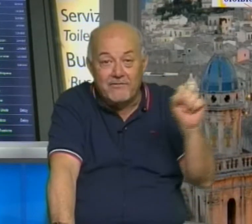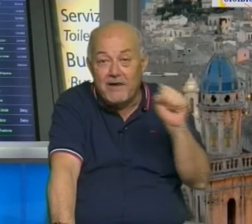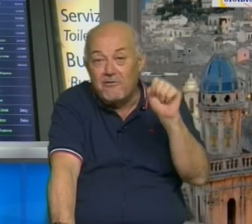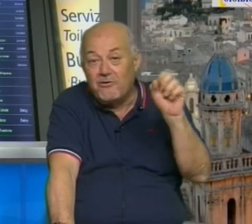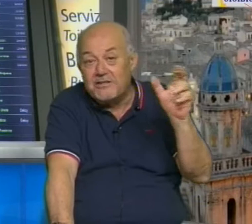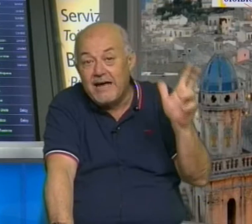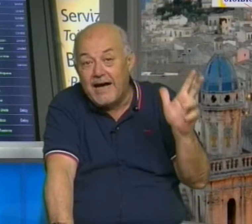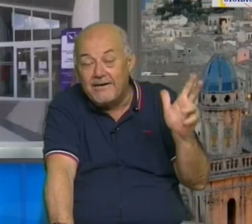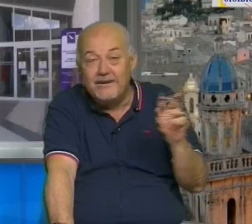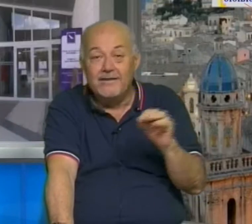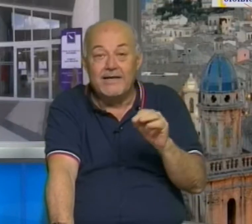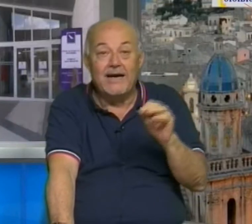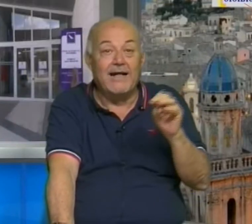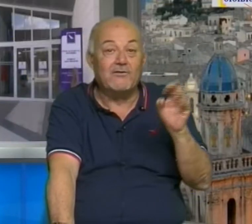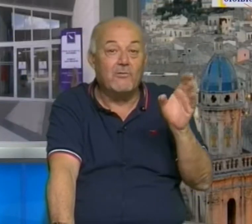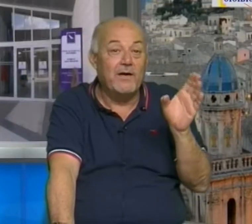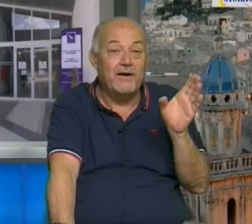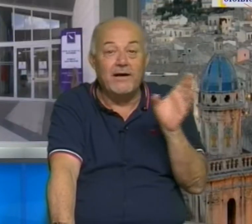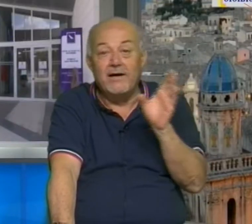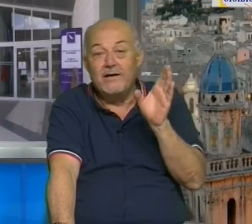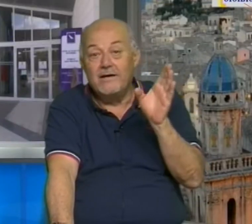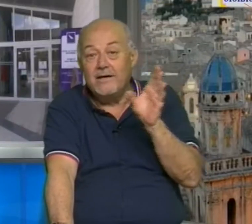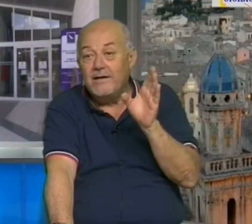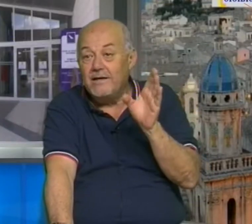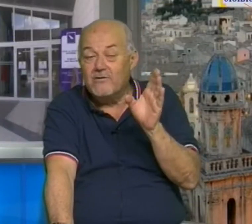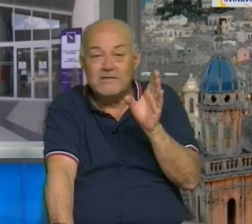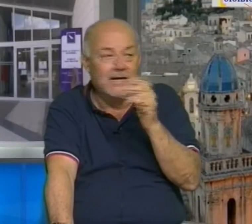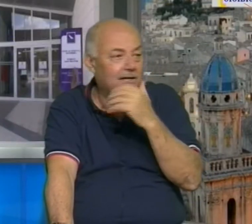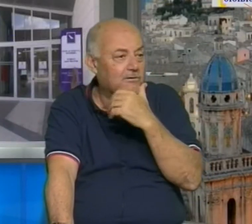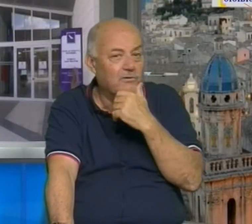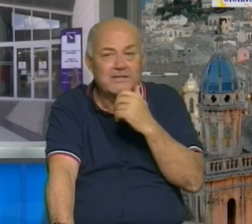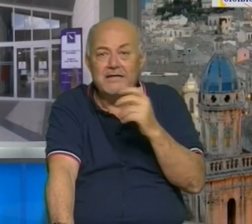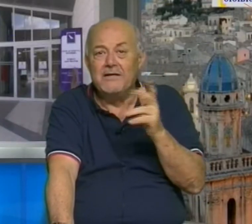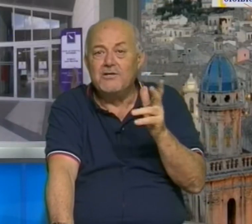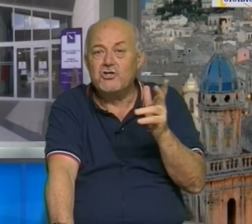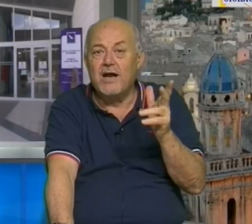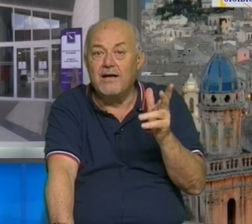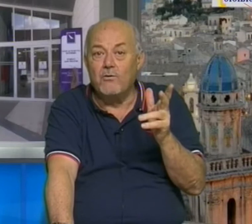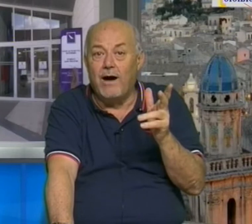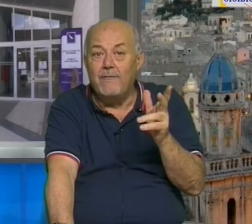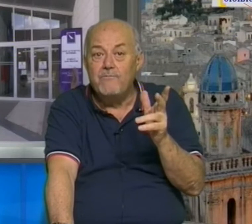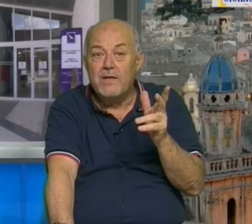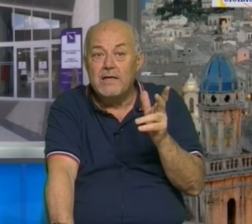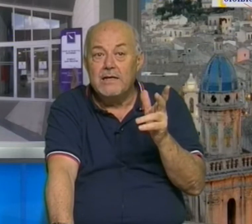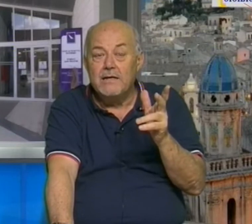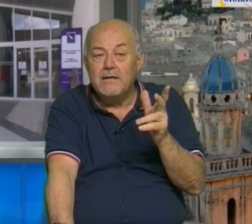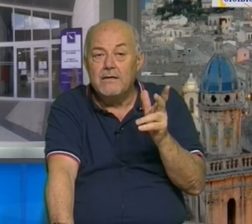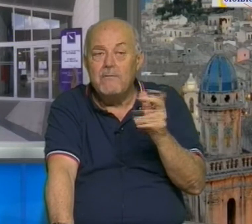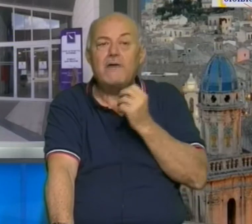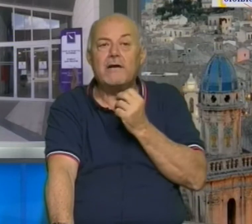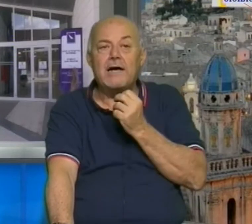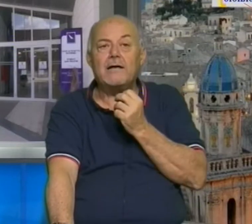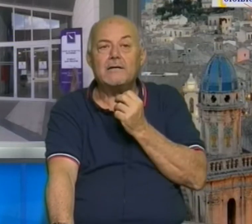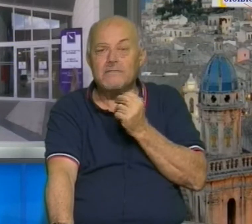per Francoforte Ann e l'altro per, cos'è l'altro, forse Charleroi.